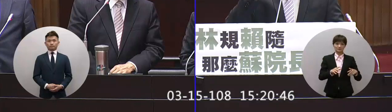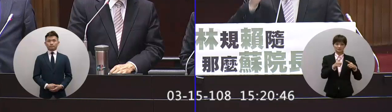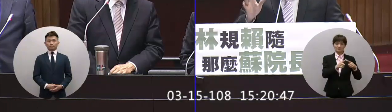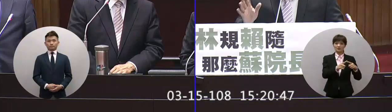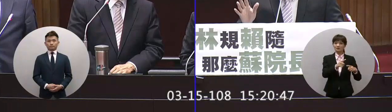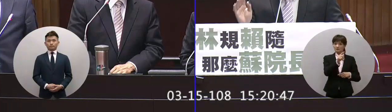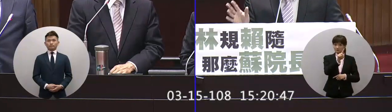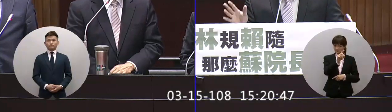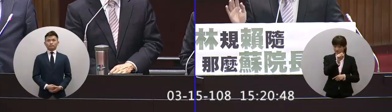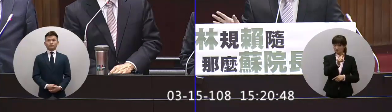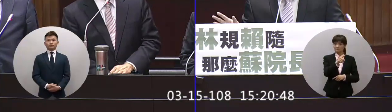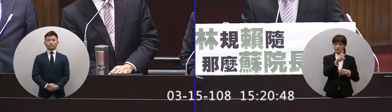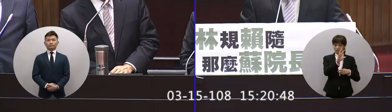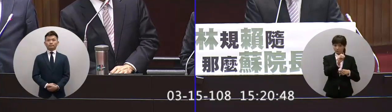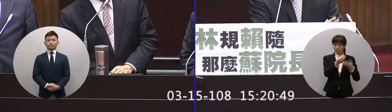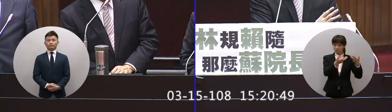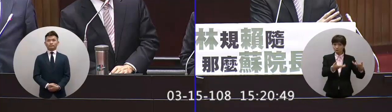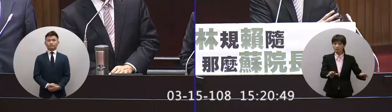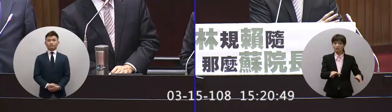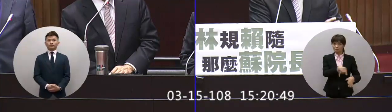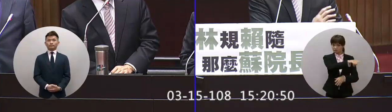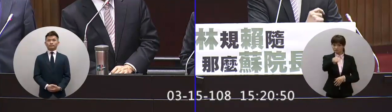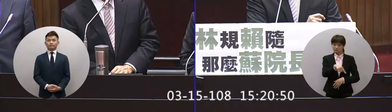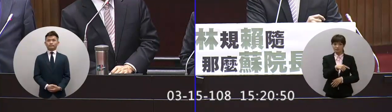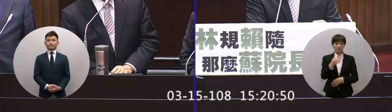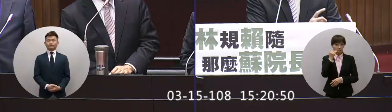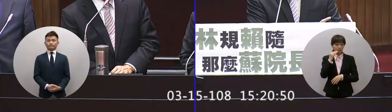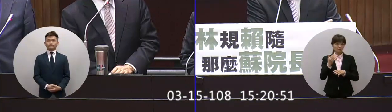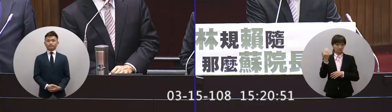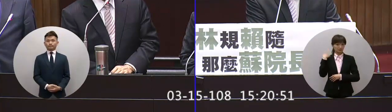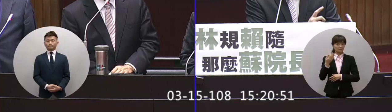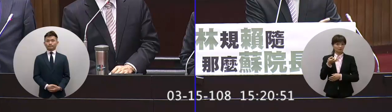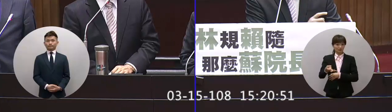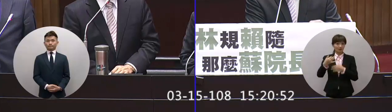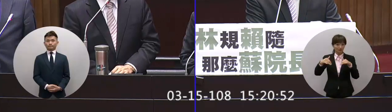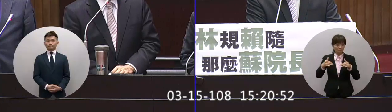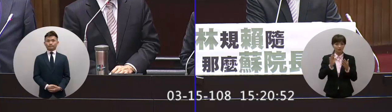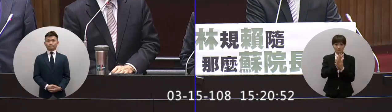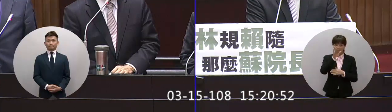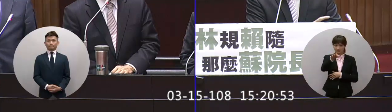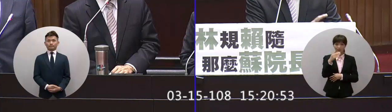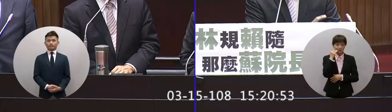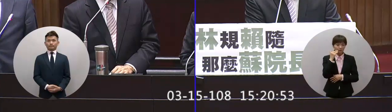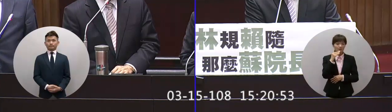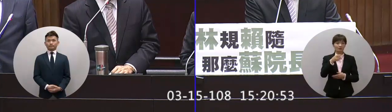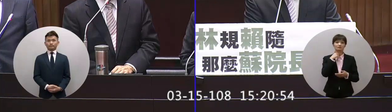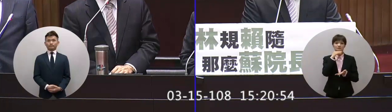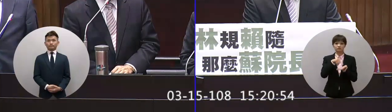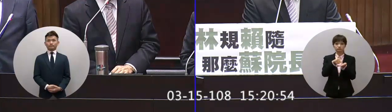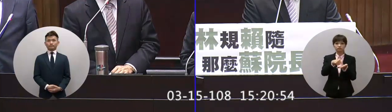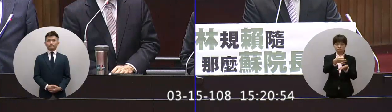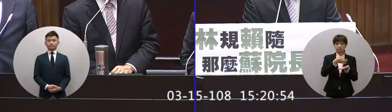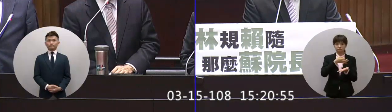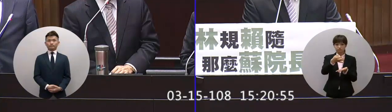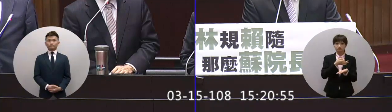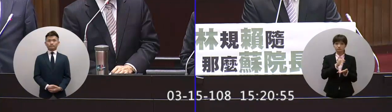的没有缴纳进去之后，未来啊，他要去算都不能选择优惠的 A4， 只能选择 B4，